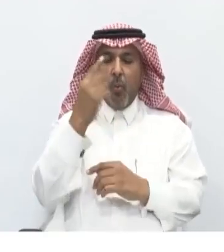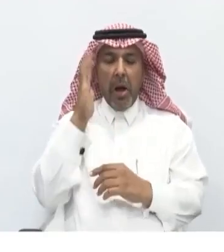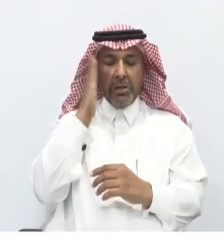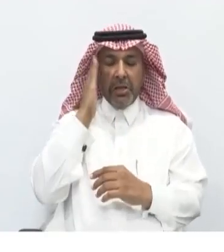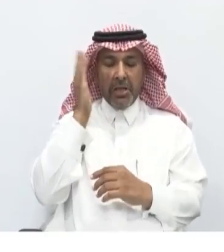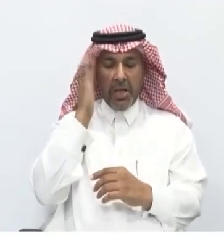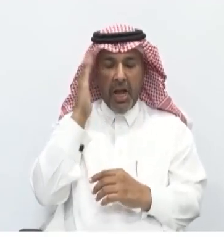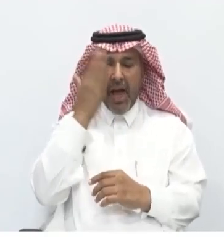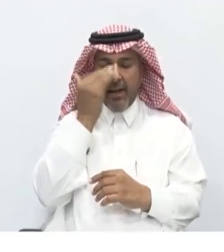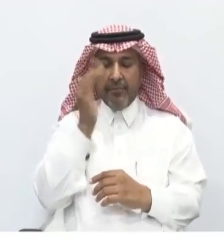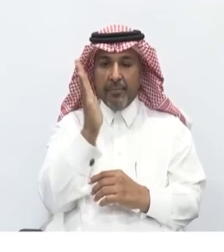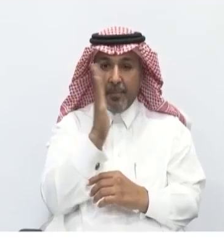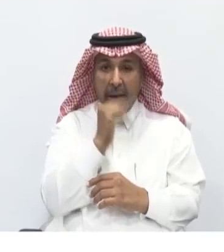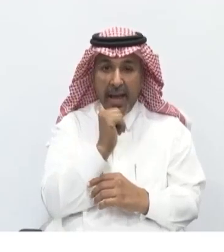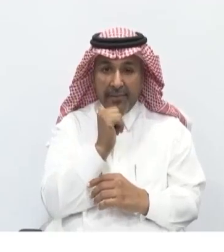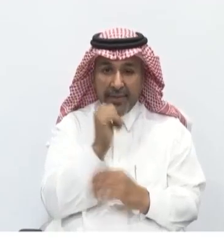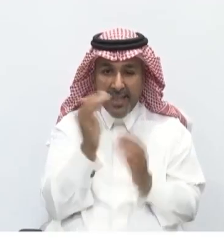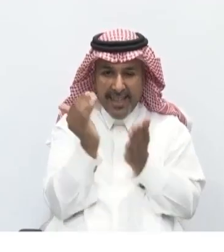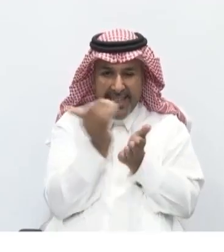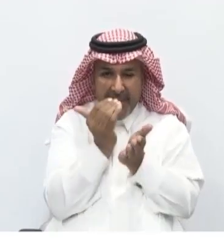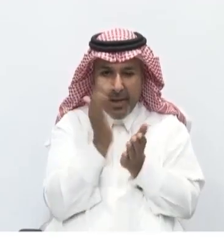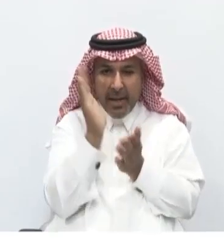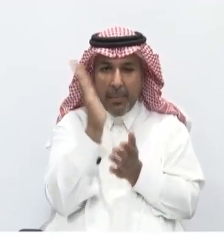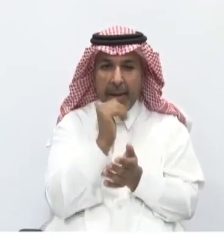واحد وهنا اثنين